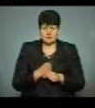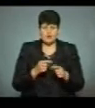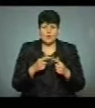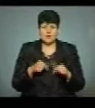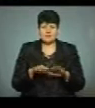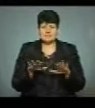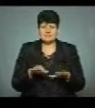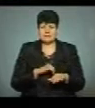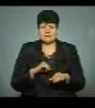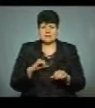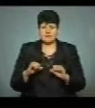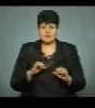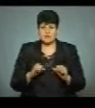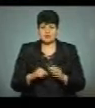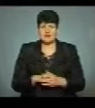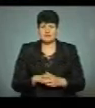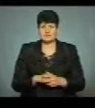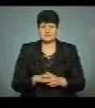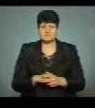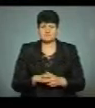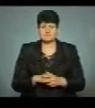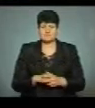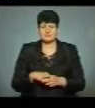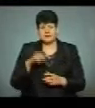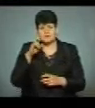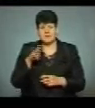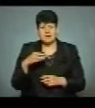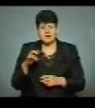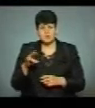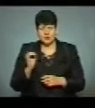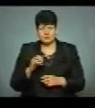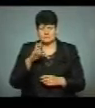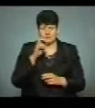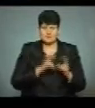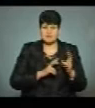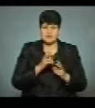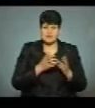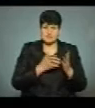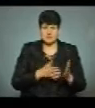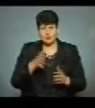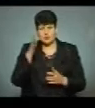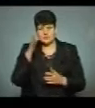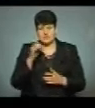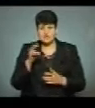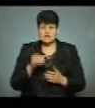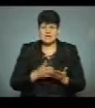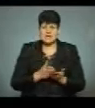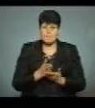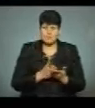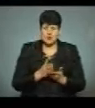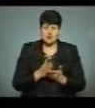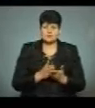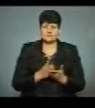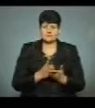органі місцевого самоврядування, комунальне майно та комунальні підприємства, освіта, соціальні послуги,